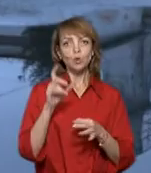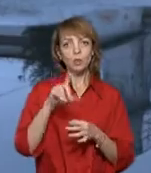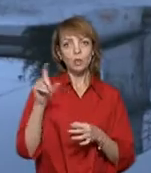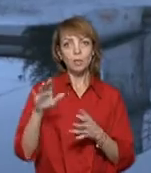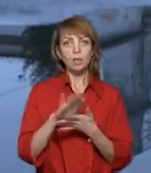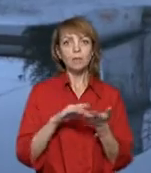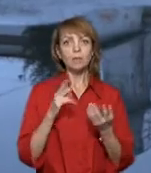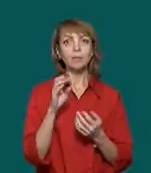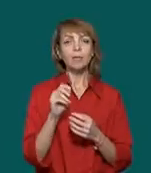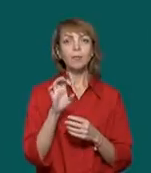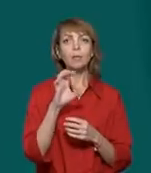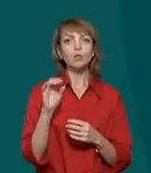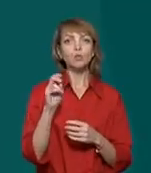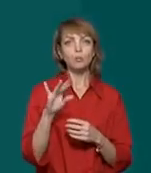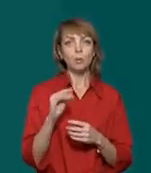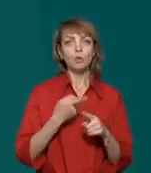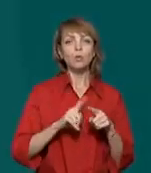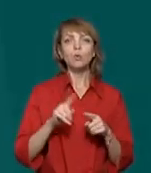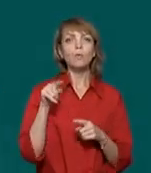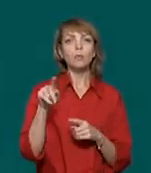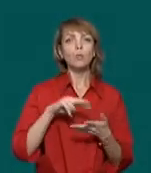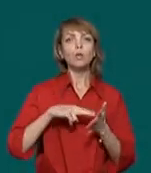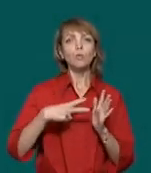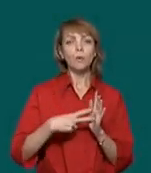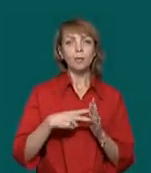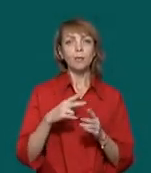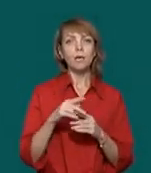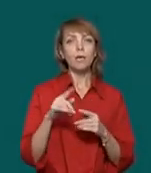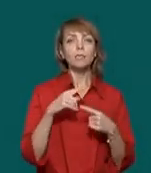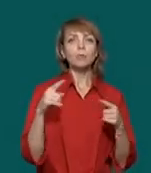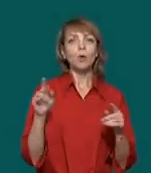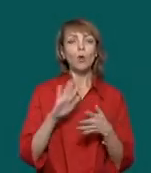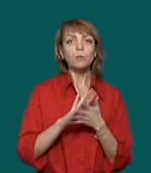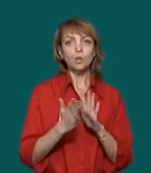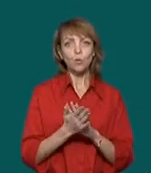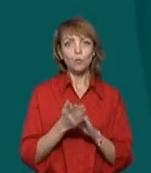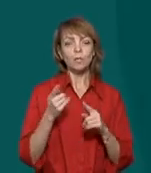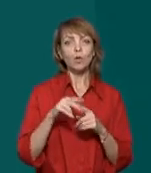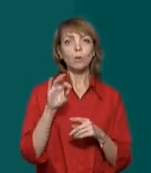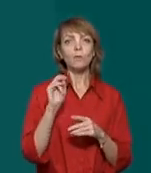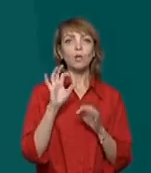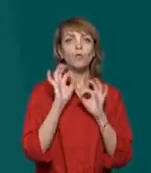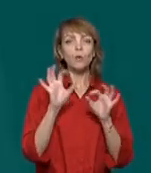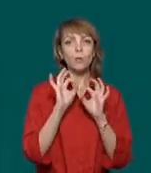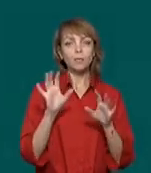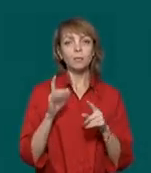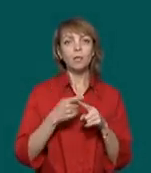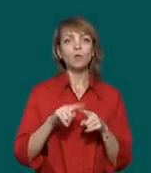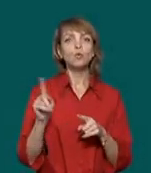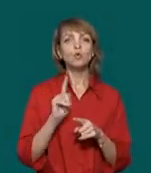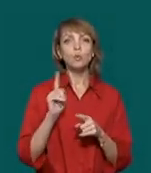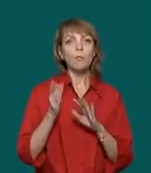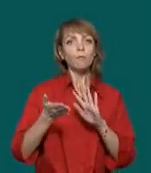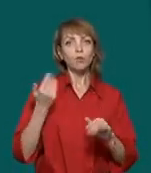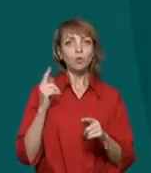Далі цитата прес-служби. Щодо того, як вони планували дестабілізувати обстановку, це оперативна інформація. Для того, щоб